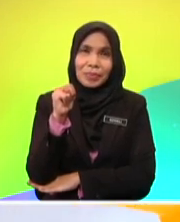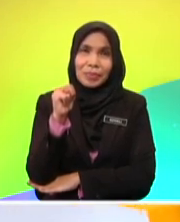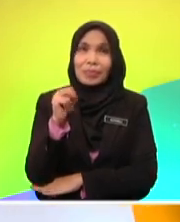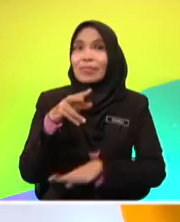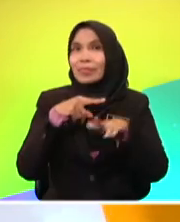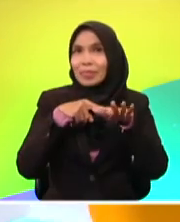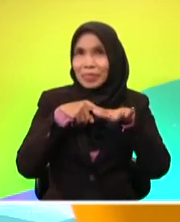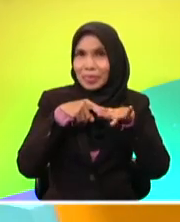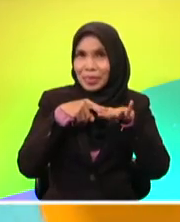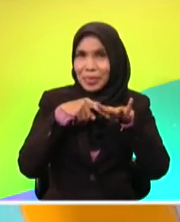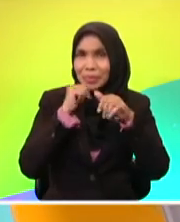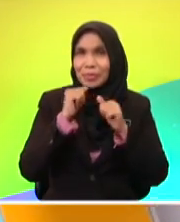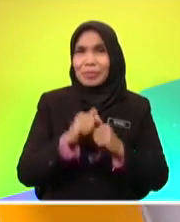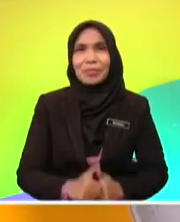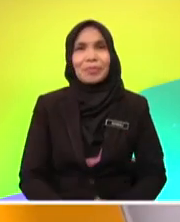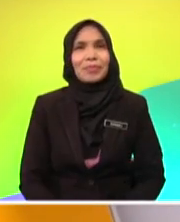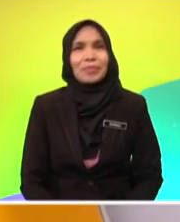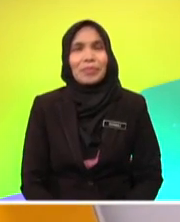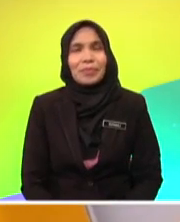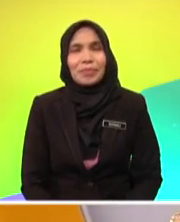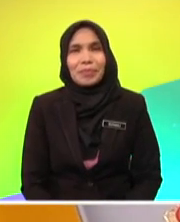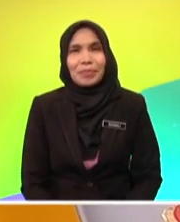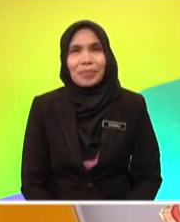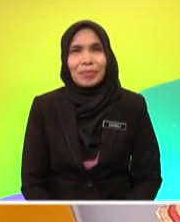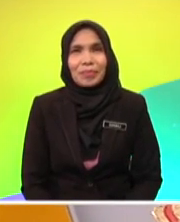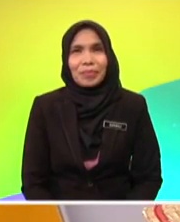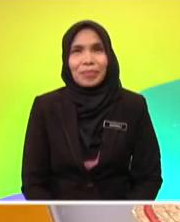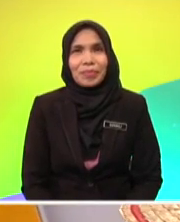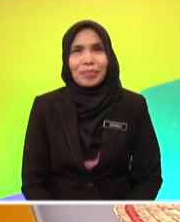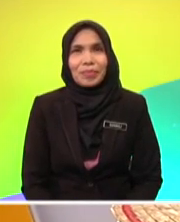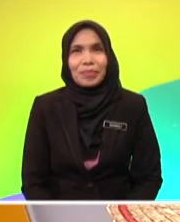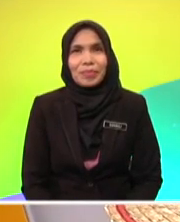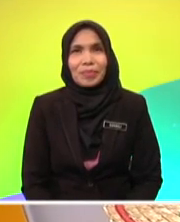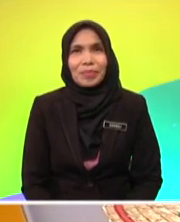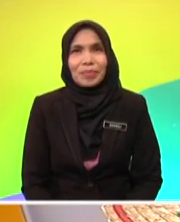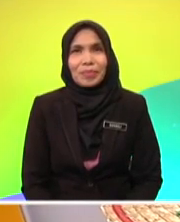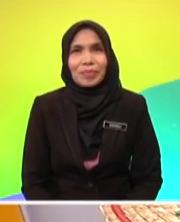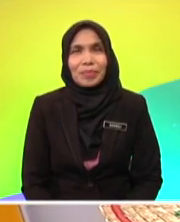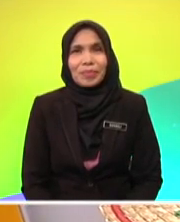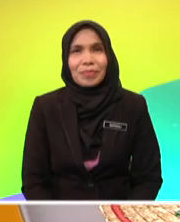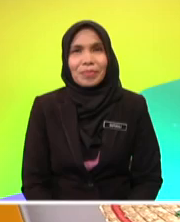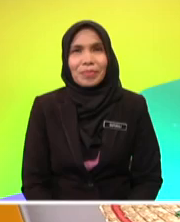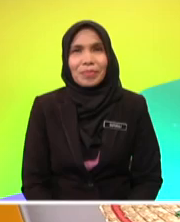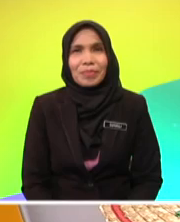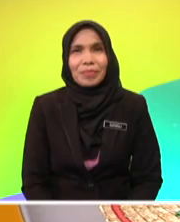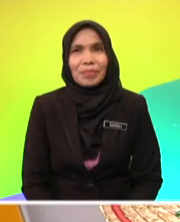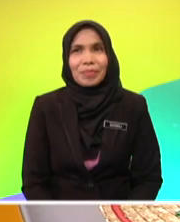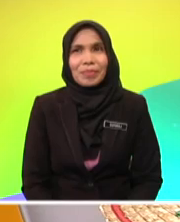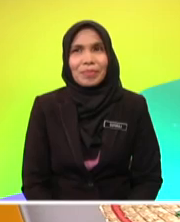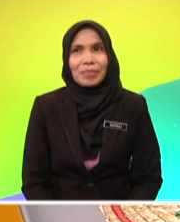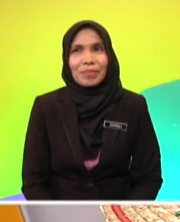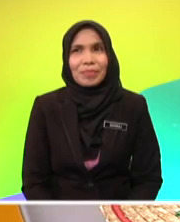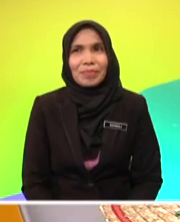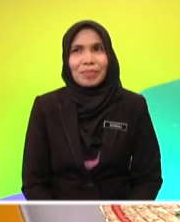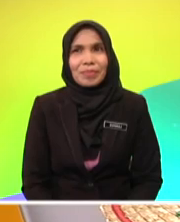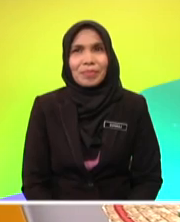Daun. Daun. Okey. Okey. Soalan. Cikgu Syara rasanya masa mencemburui kita kot, Kak